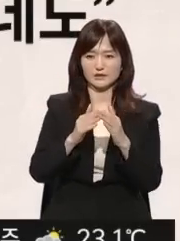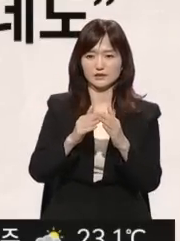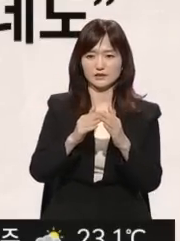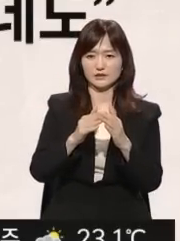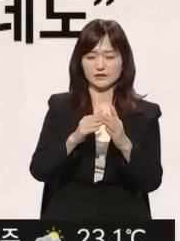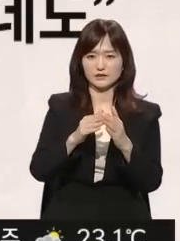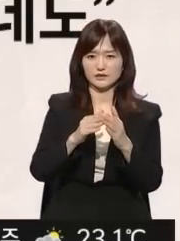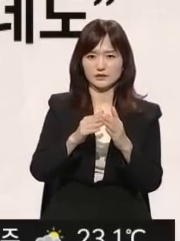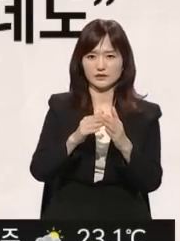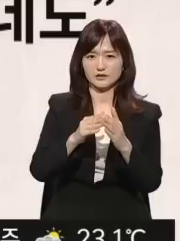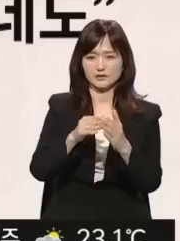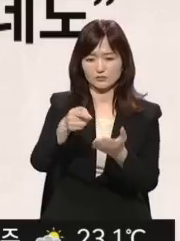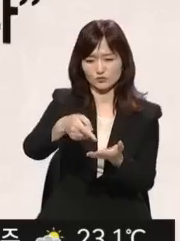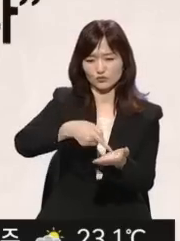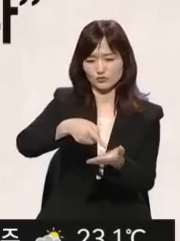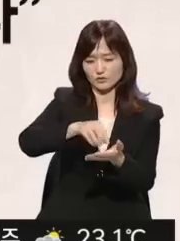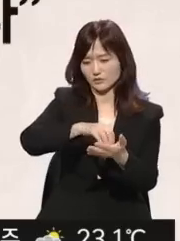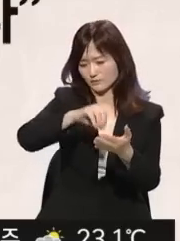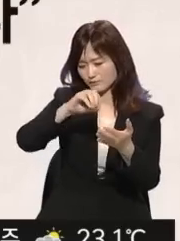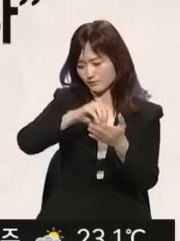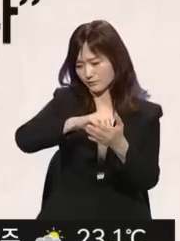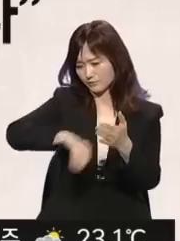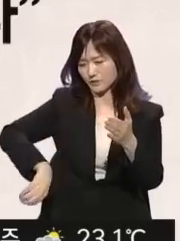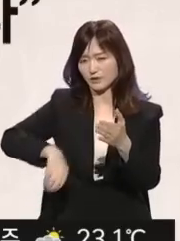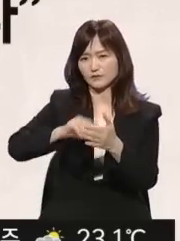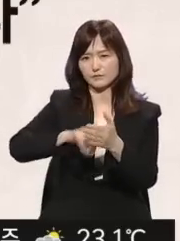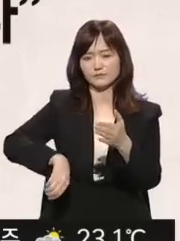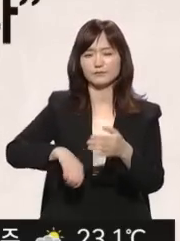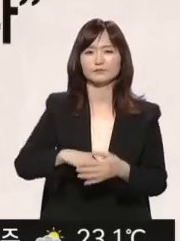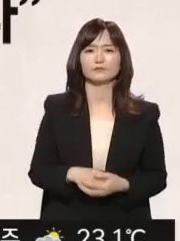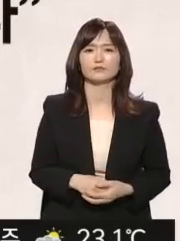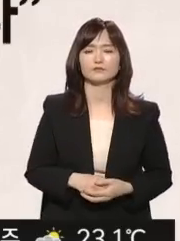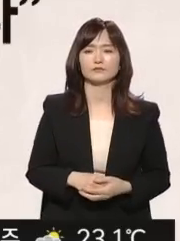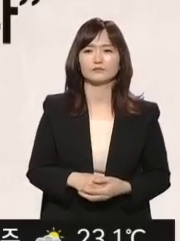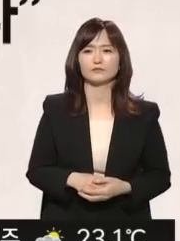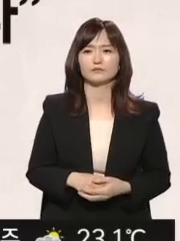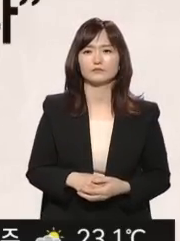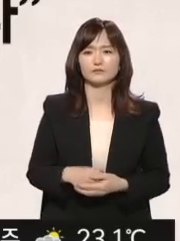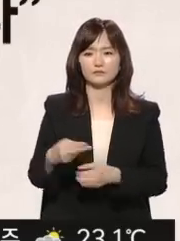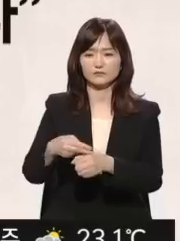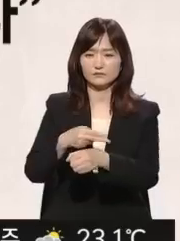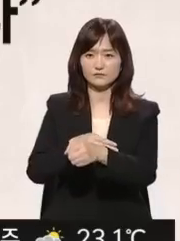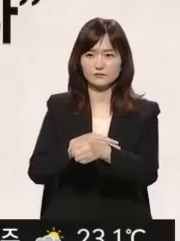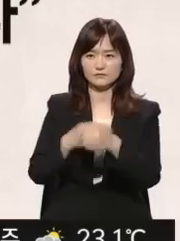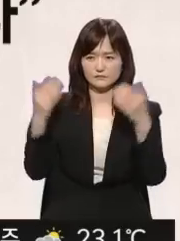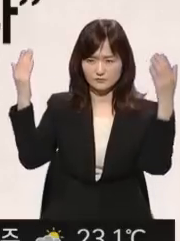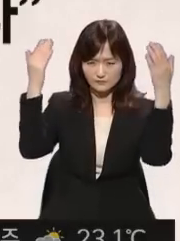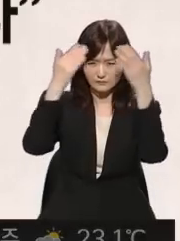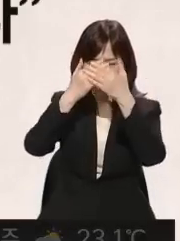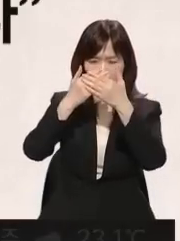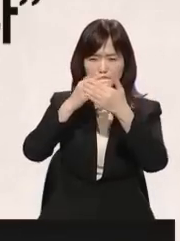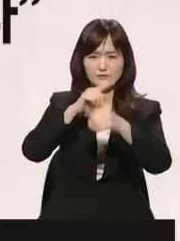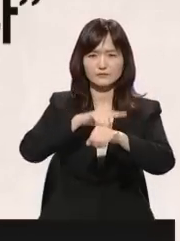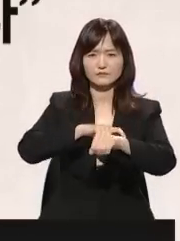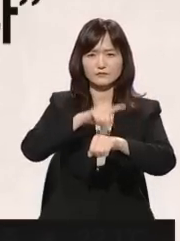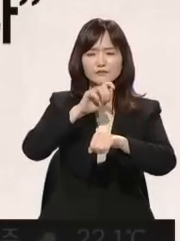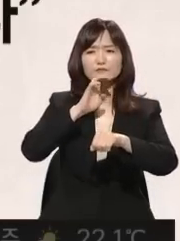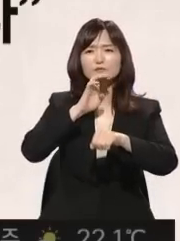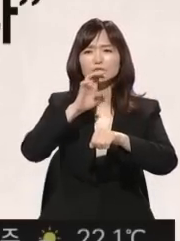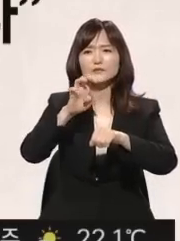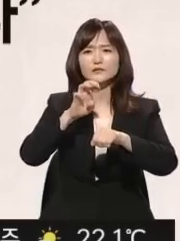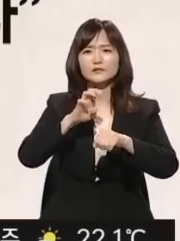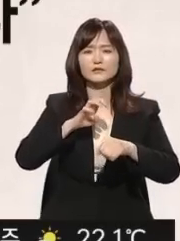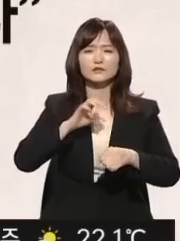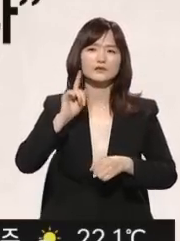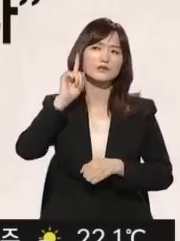출혈이 계속 멈추지 않았고 의료진은 밤 11시 40분경이 돼서 여성이 혈압이 떨어지고 맥박이 상승하니까 심폐소생술을